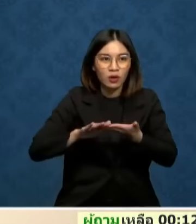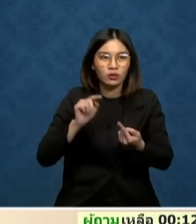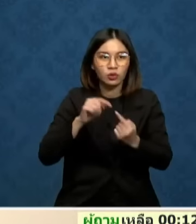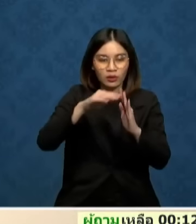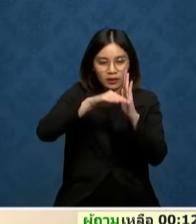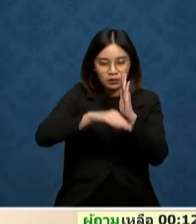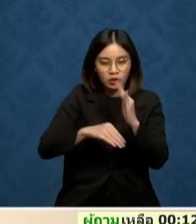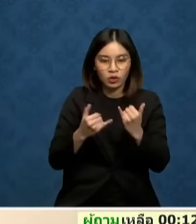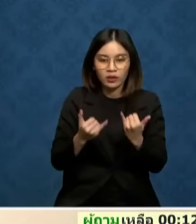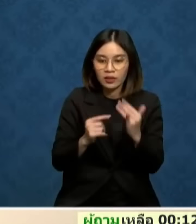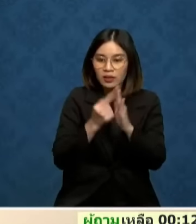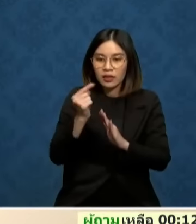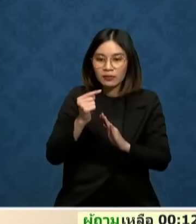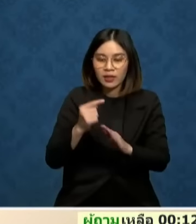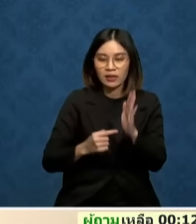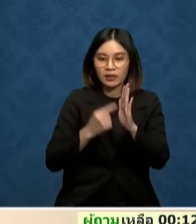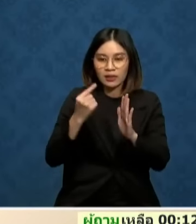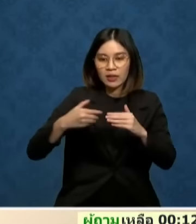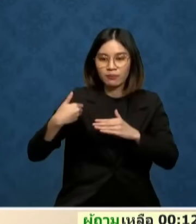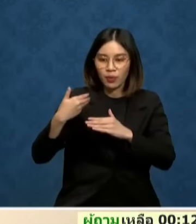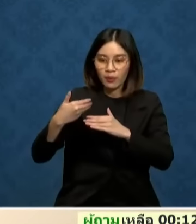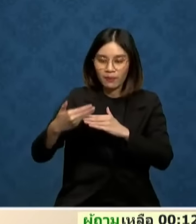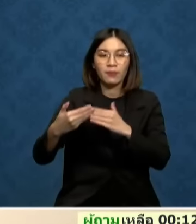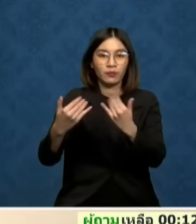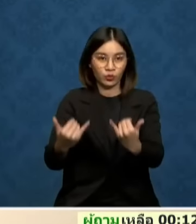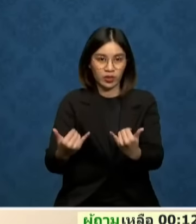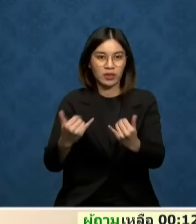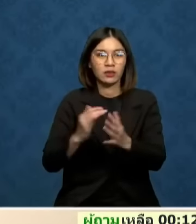การไปถึงไหนแล้วตั้งแต่ณวันแรกจนถึงวันนี้นะคะ